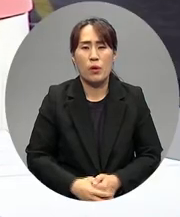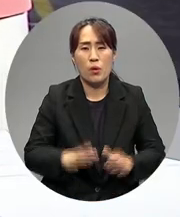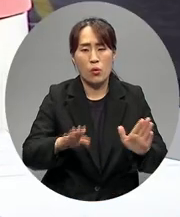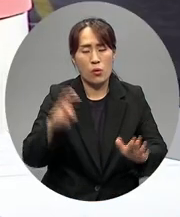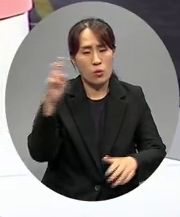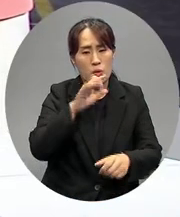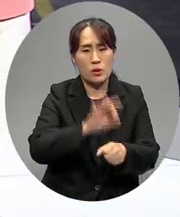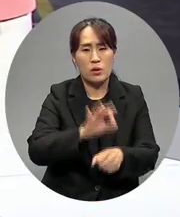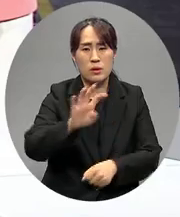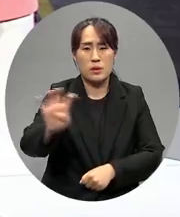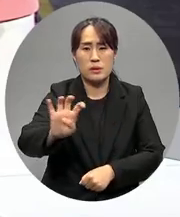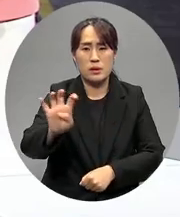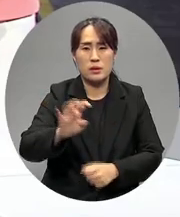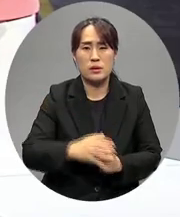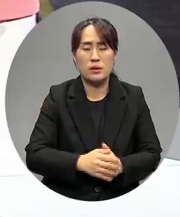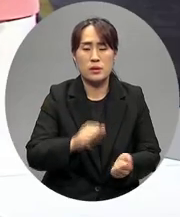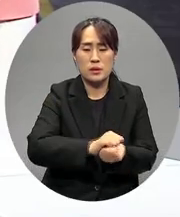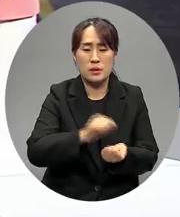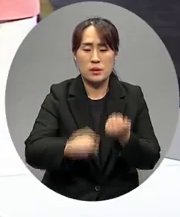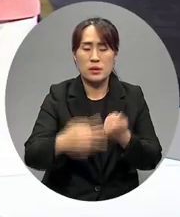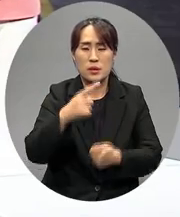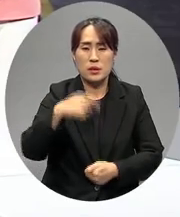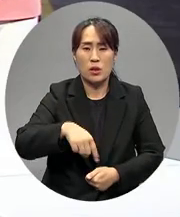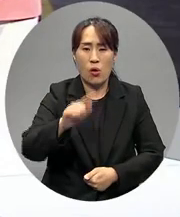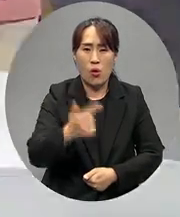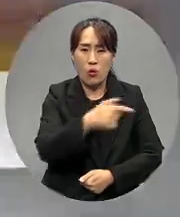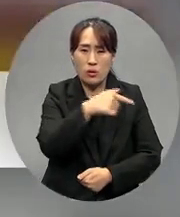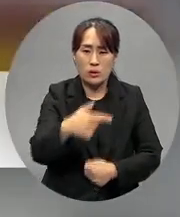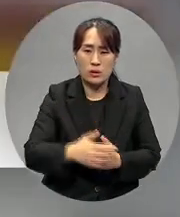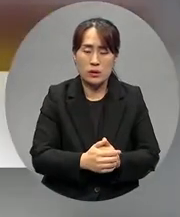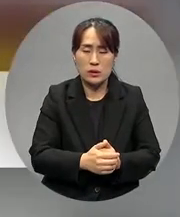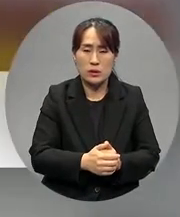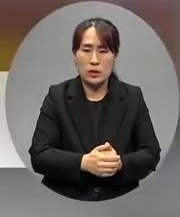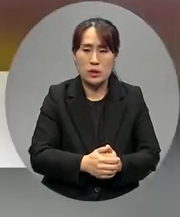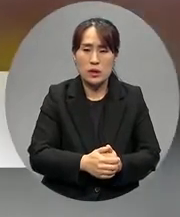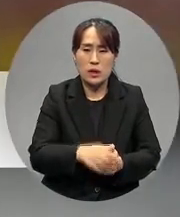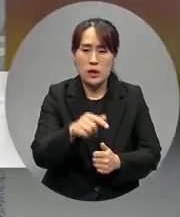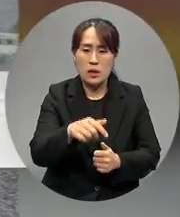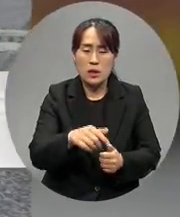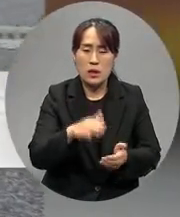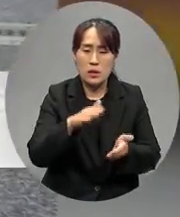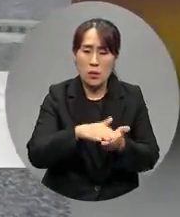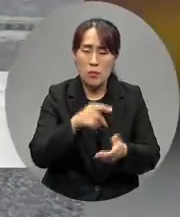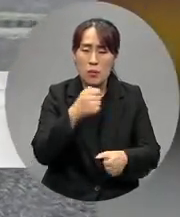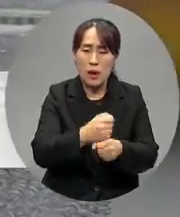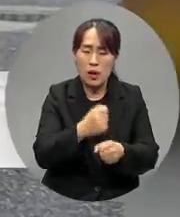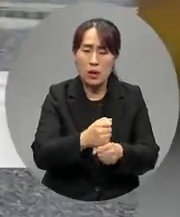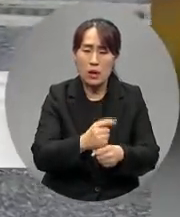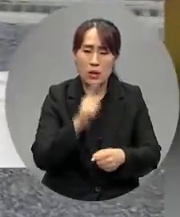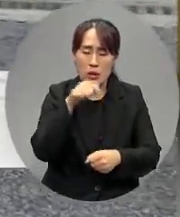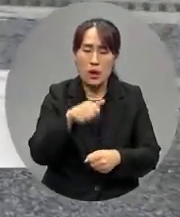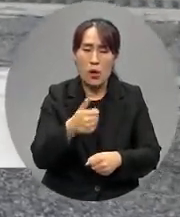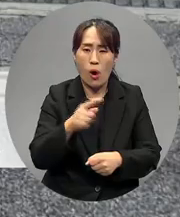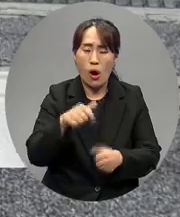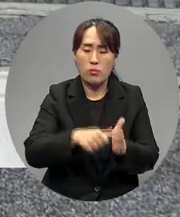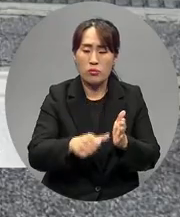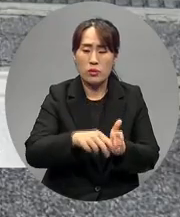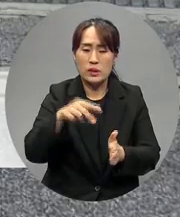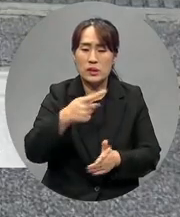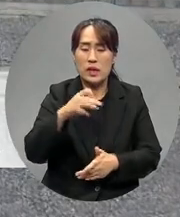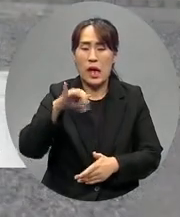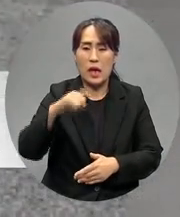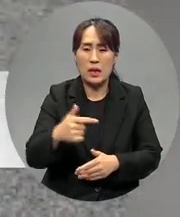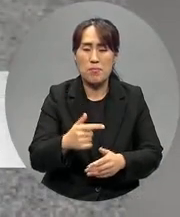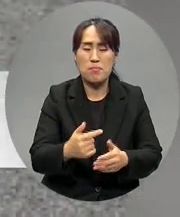오늘 오전 10시 40분쯤 진천군 덕산읍의 접착제 제조 공장에서 유해 화학물질인 스타이렌이